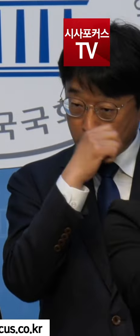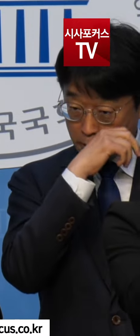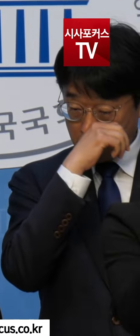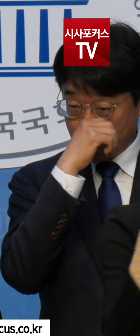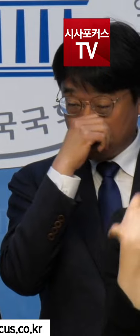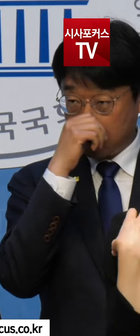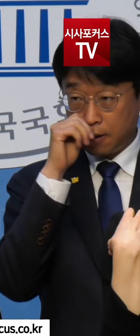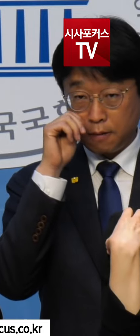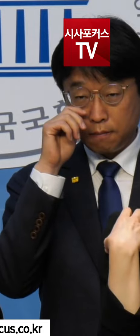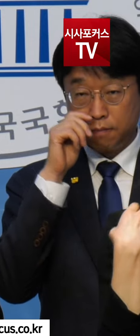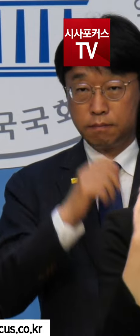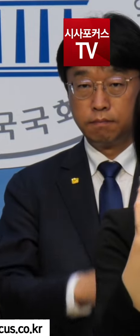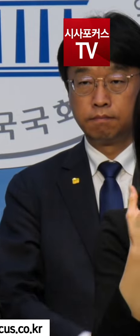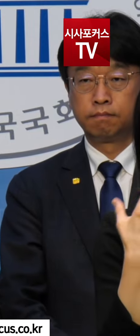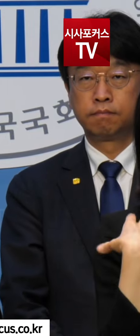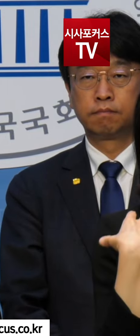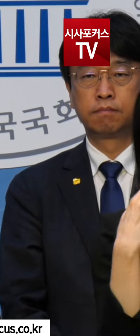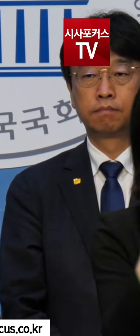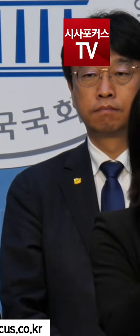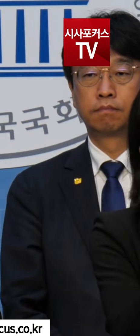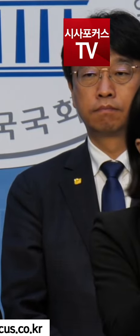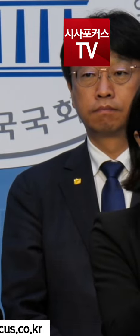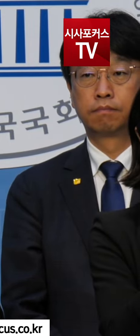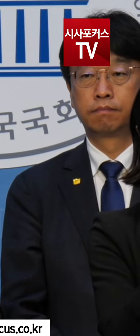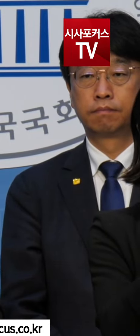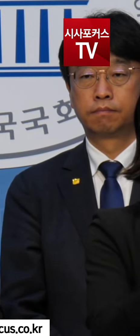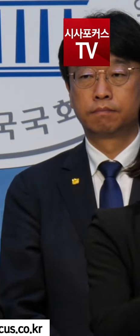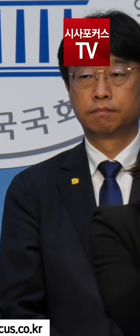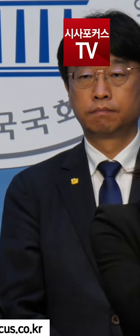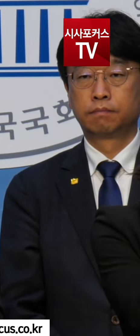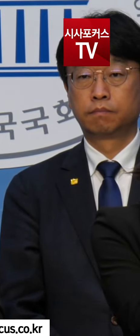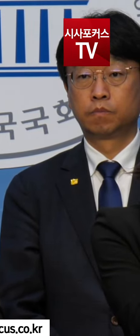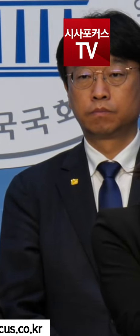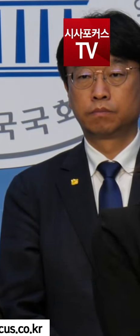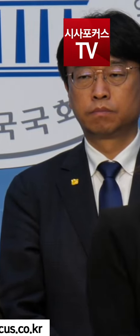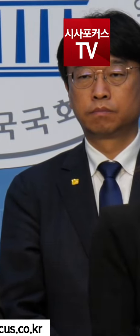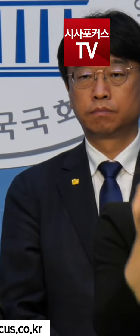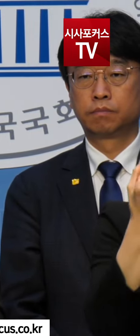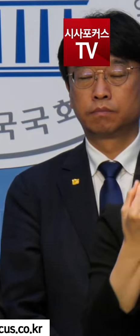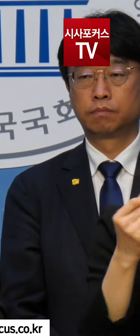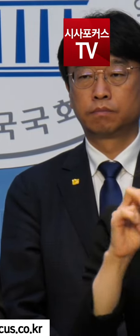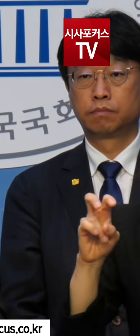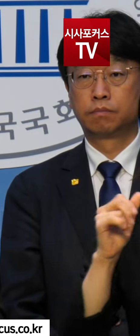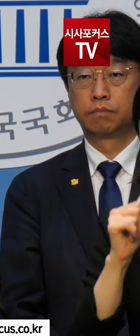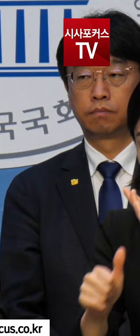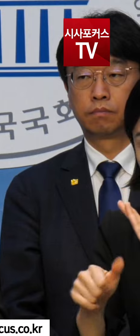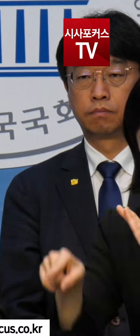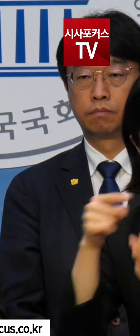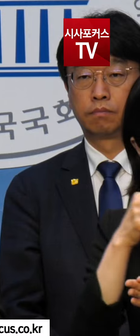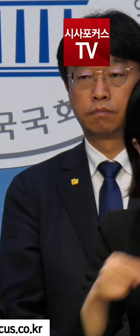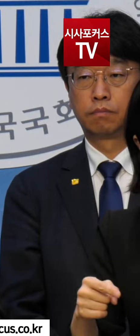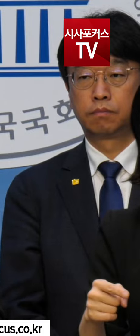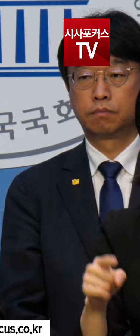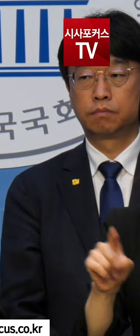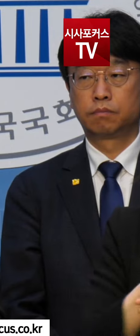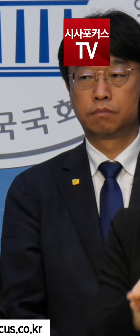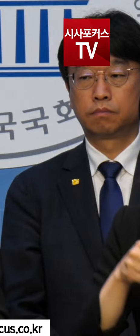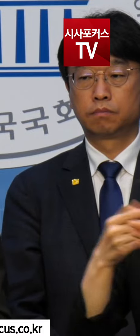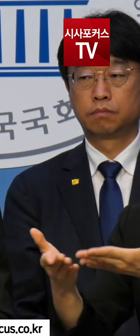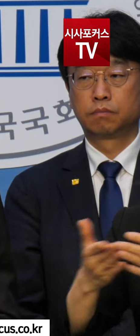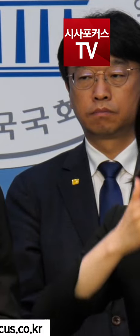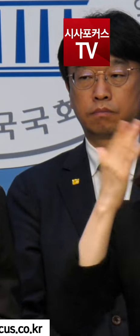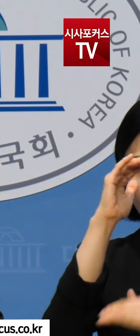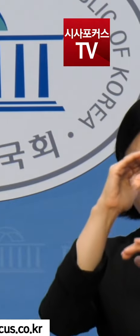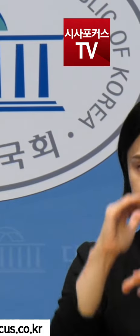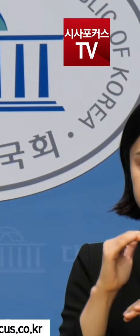무책임하게 행동하지 말고 신속하게 정부의 정책을 믿었던 이분들의 피해를 보상해 줄 것을 강력하게